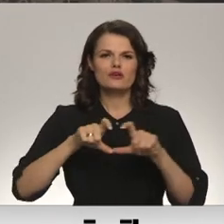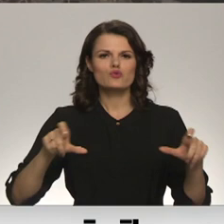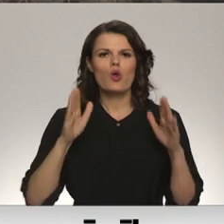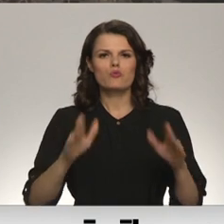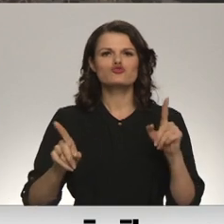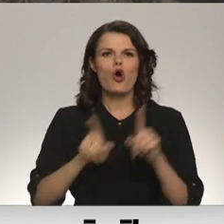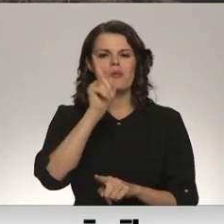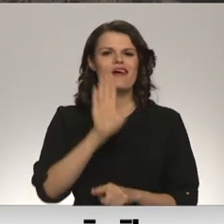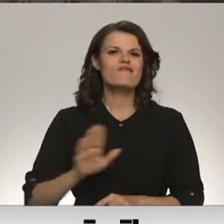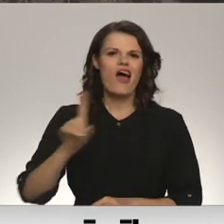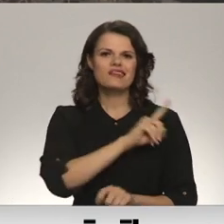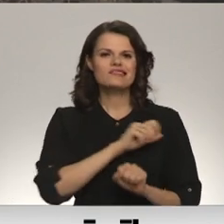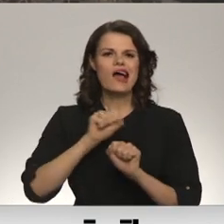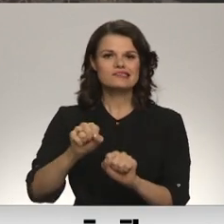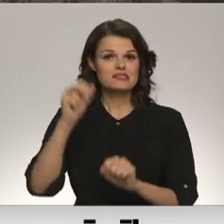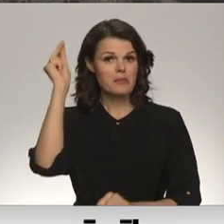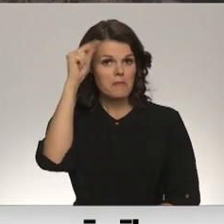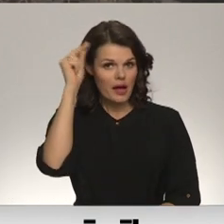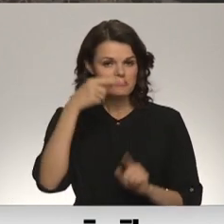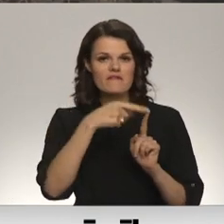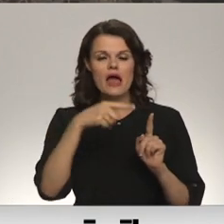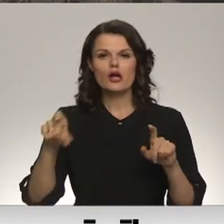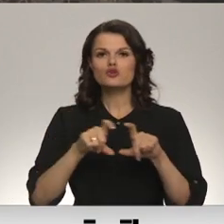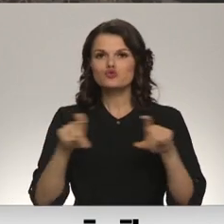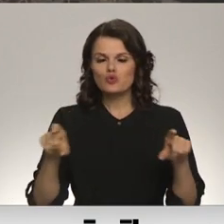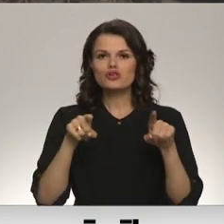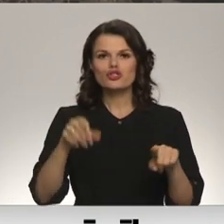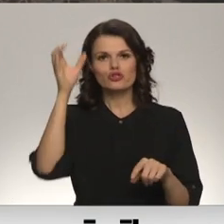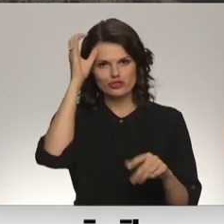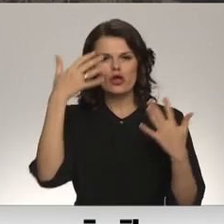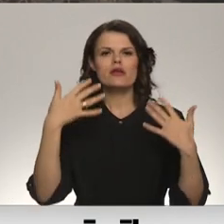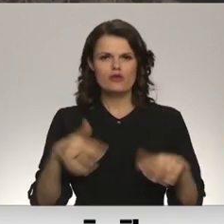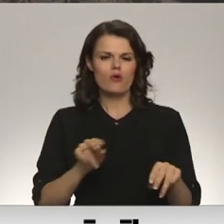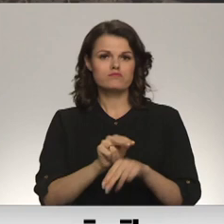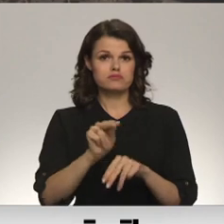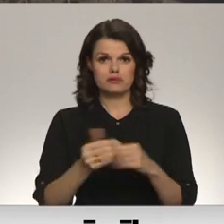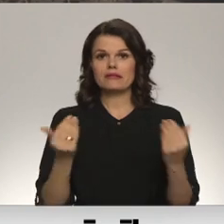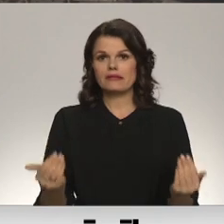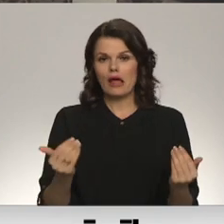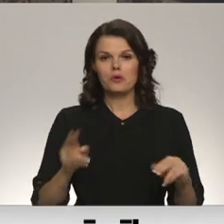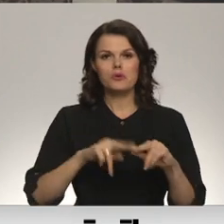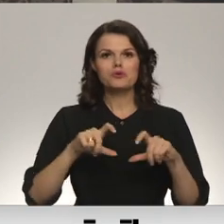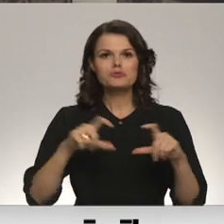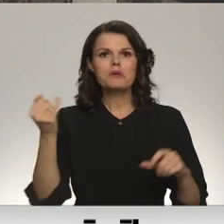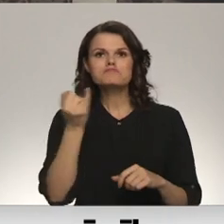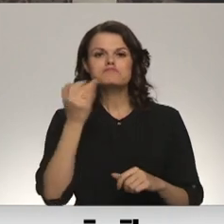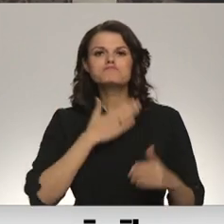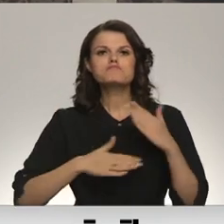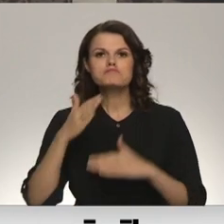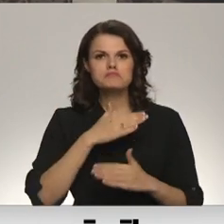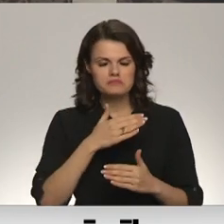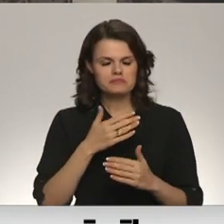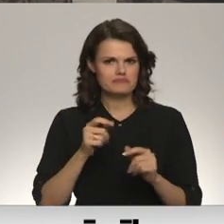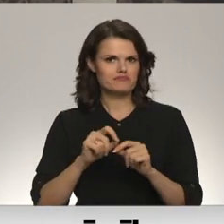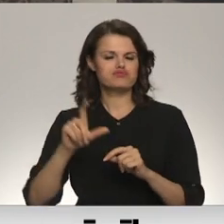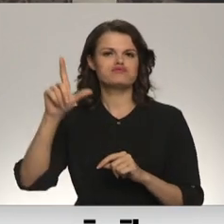obligāta valsts aizsardzības mācība. Vairākās mācību iestādēs šādas zināšanas jau tiek apgūtas tagad, un skola interesi par šo priekšmetu pieauga.